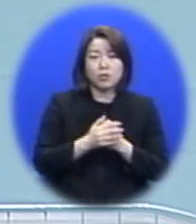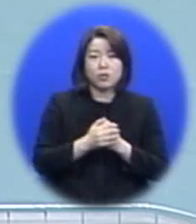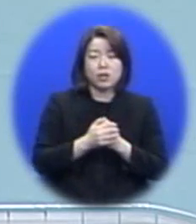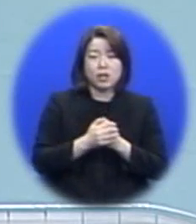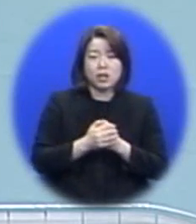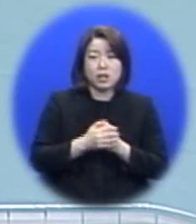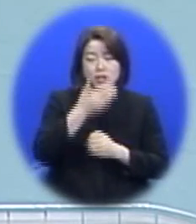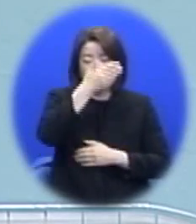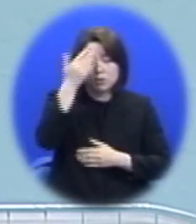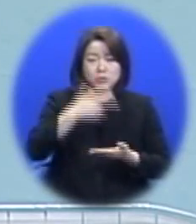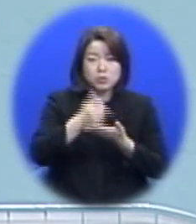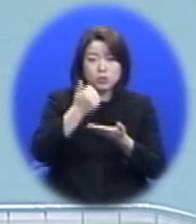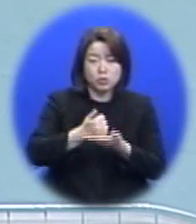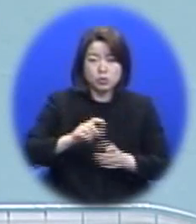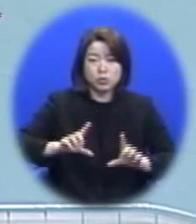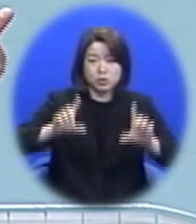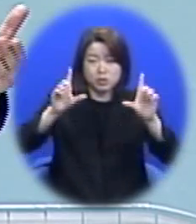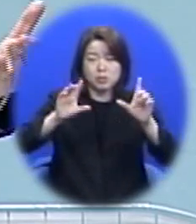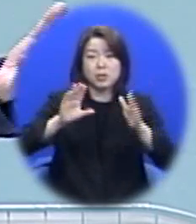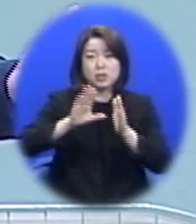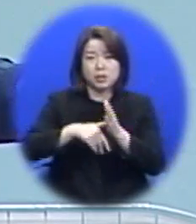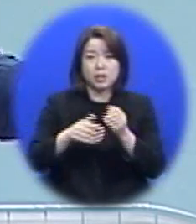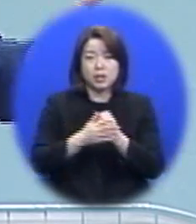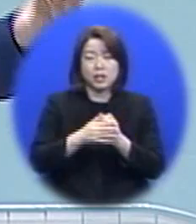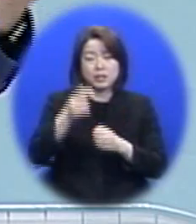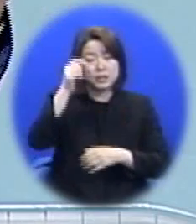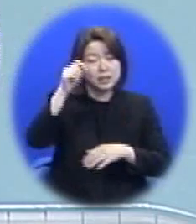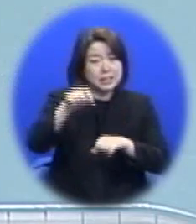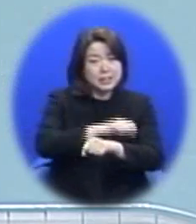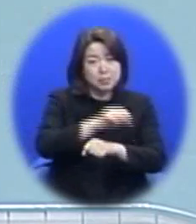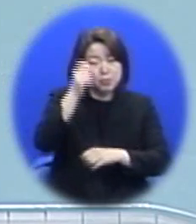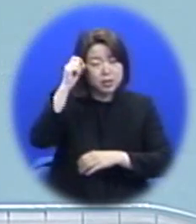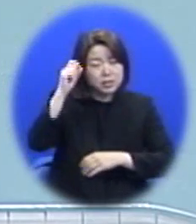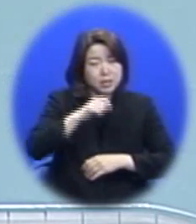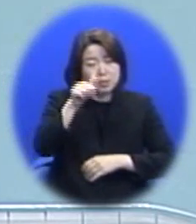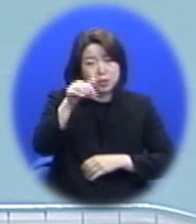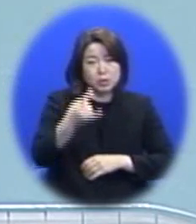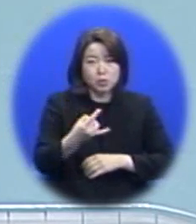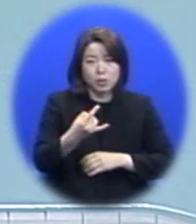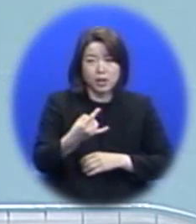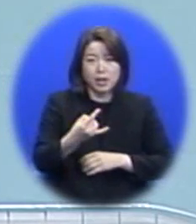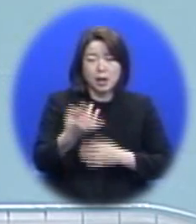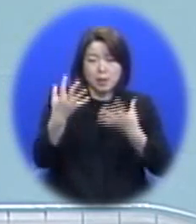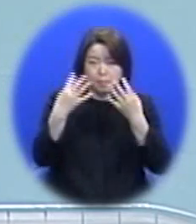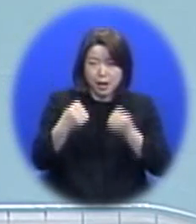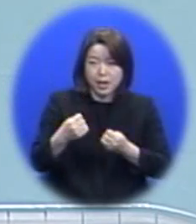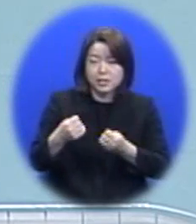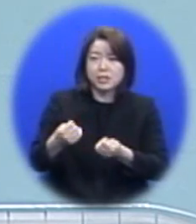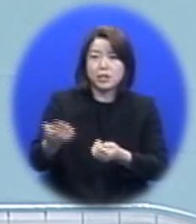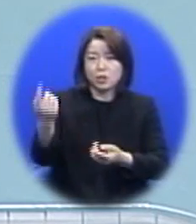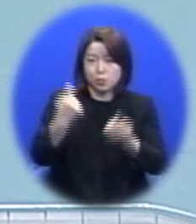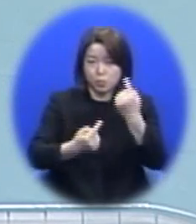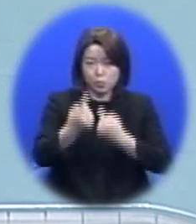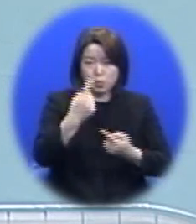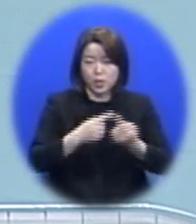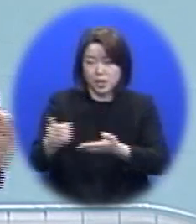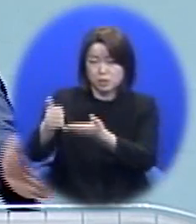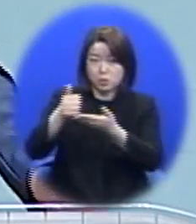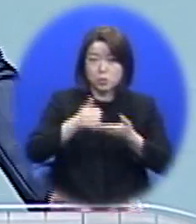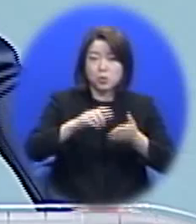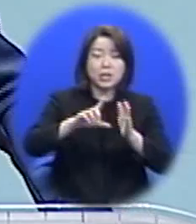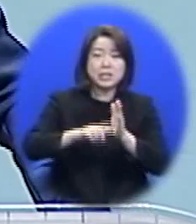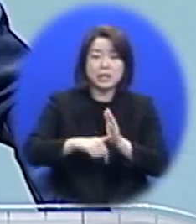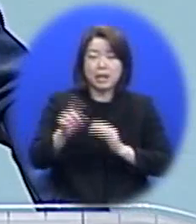교회 주일 예배 때 그 특별 새벽 기도에 청년들이 많이 오도록 그렇게 초청하는 시간에